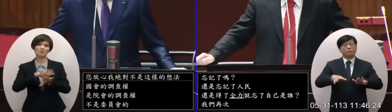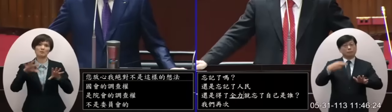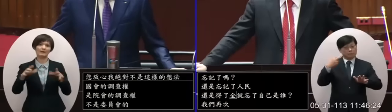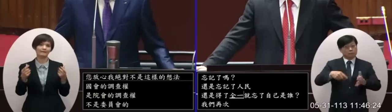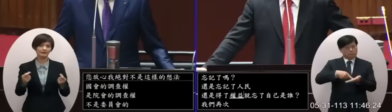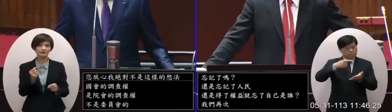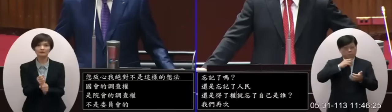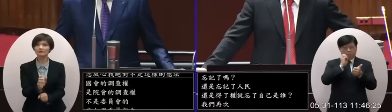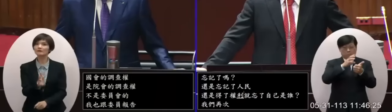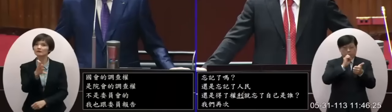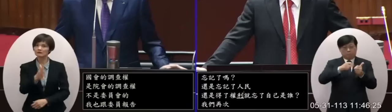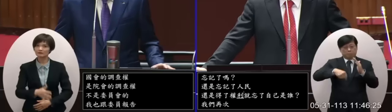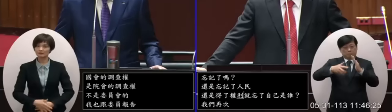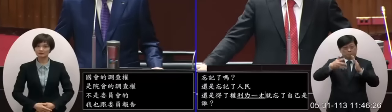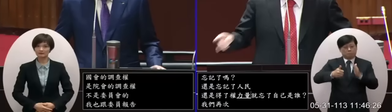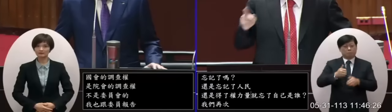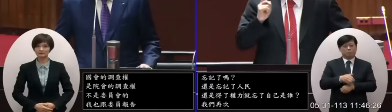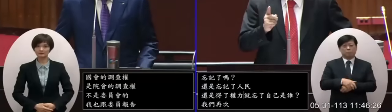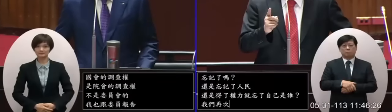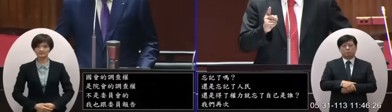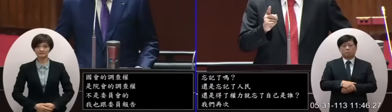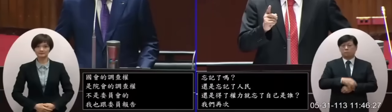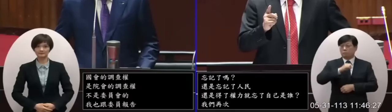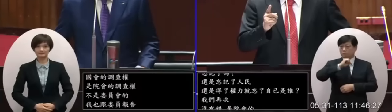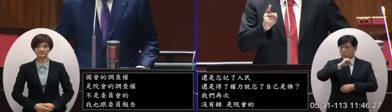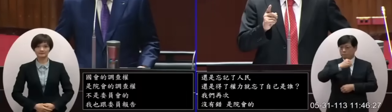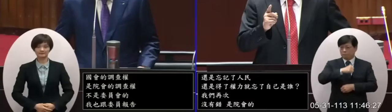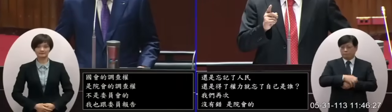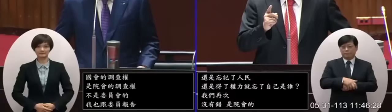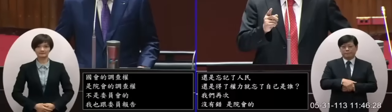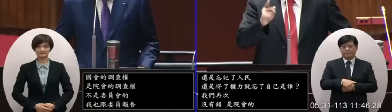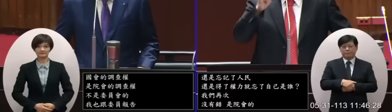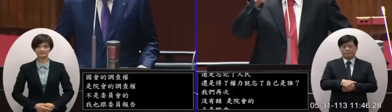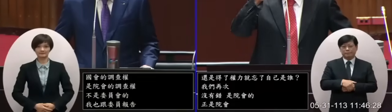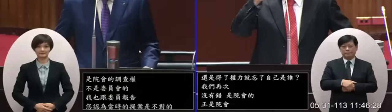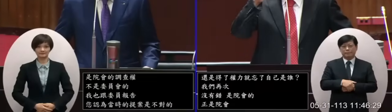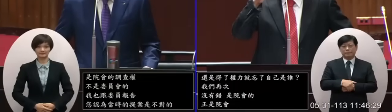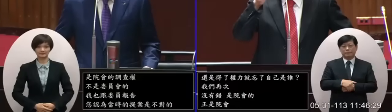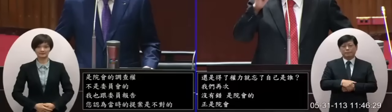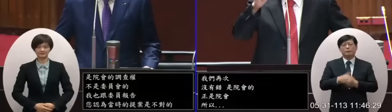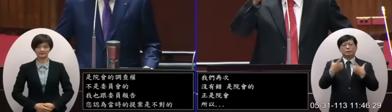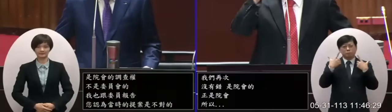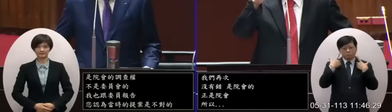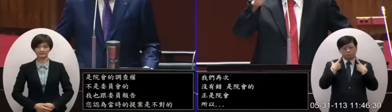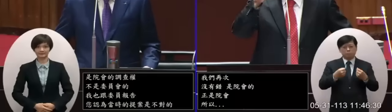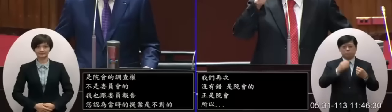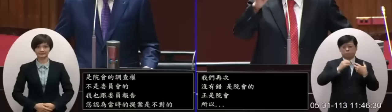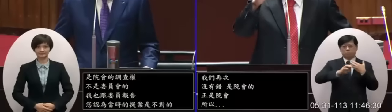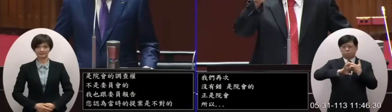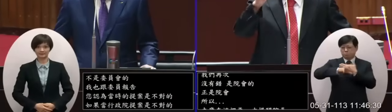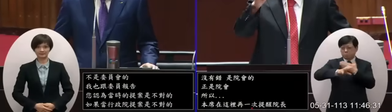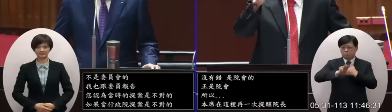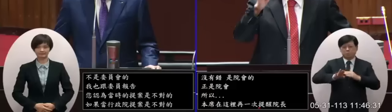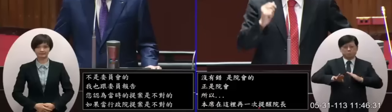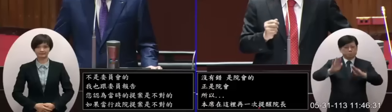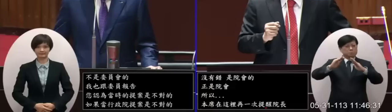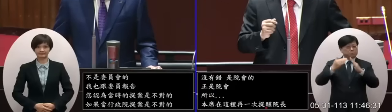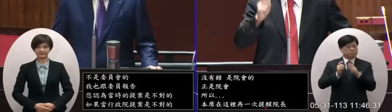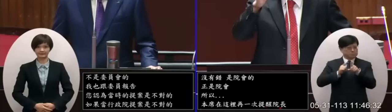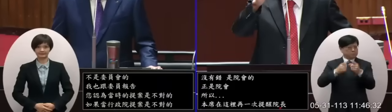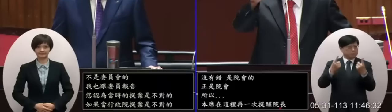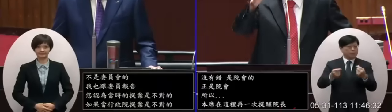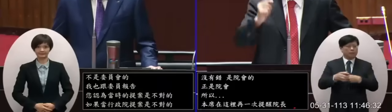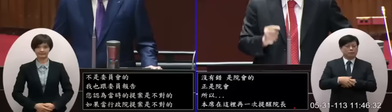再一次的提醒院长，台湾必须跟所有世界先进的国家看